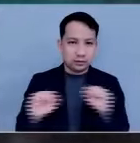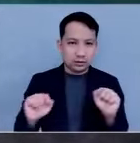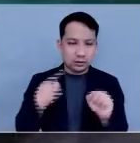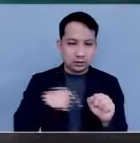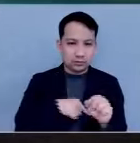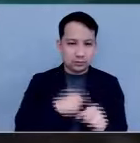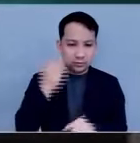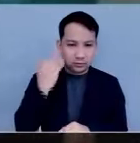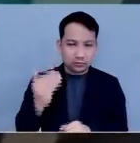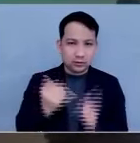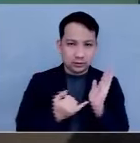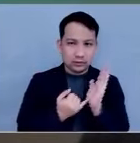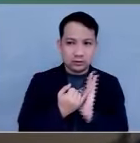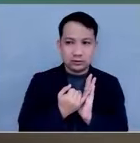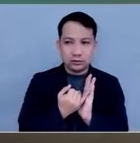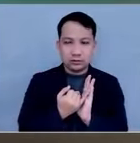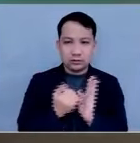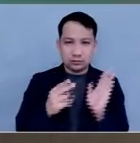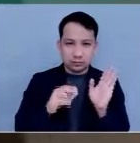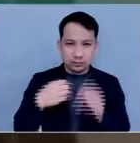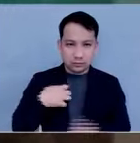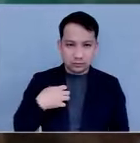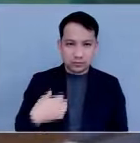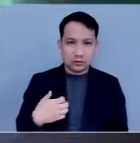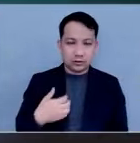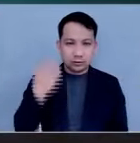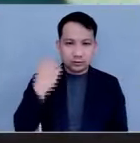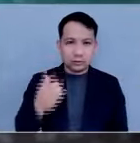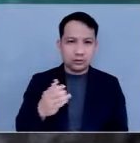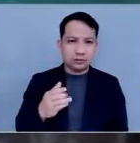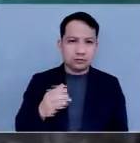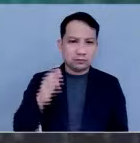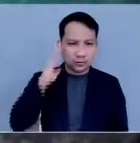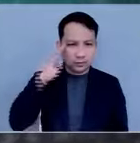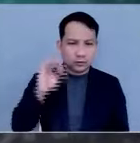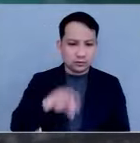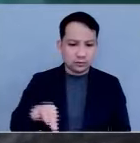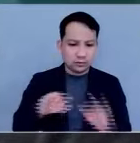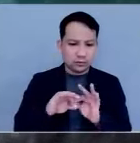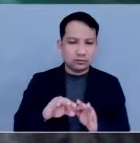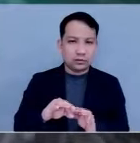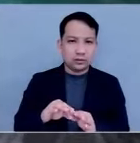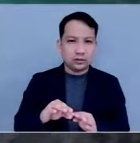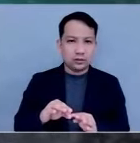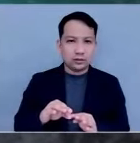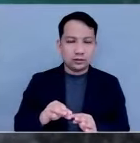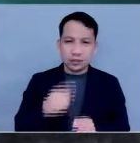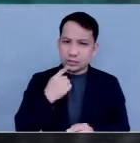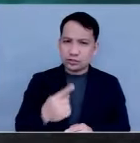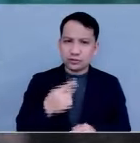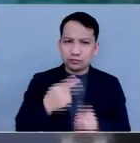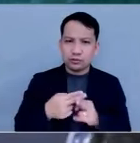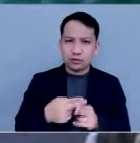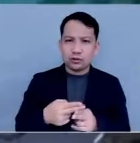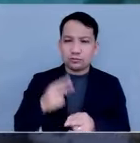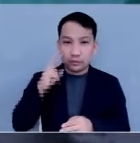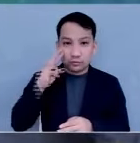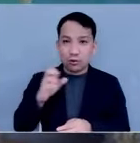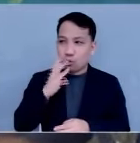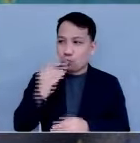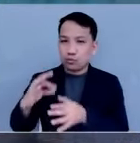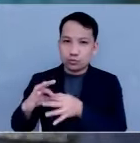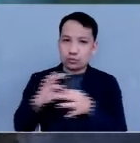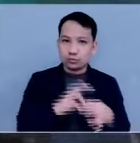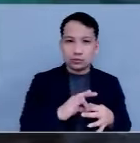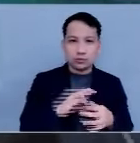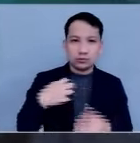ang integridad ng kapulisan. Ayon pa kay De La Rosa, dapat pangalanan na ni Villanueva kung sino ang iniuugnay na